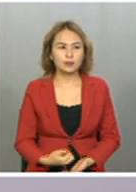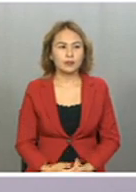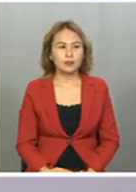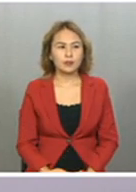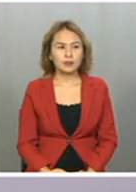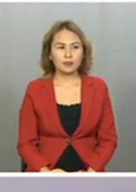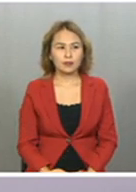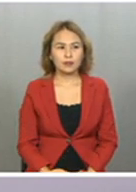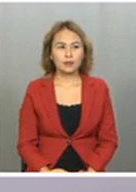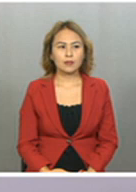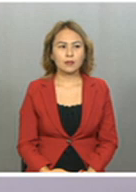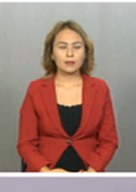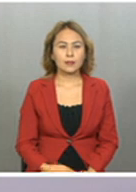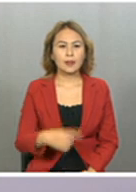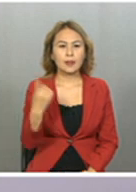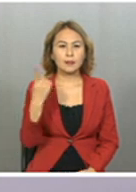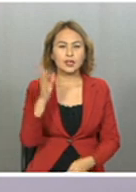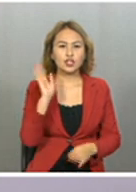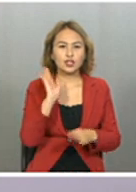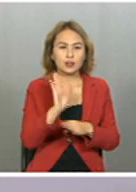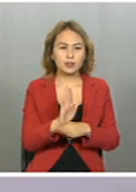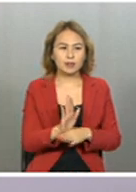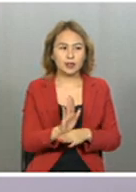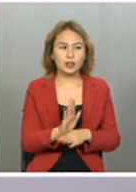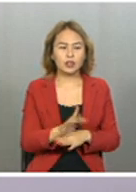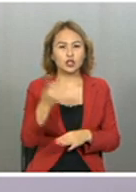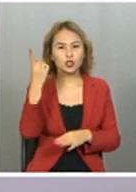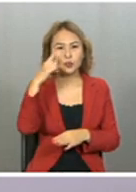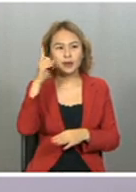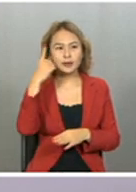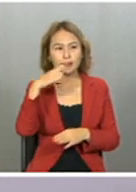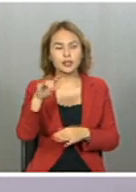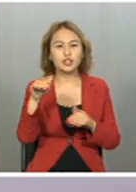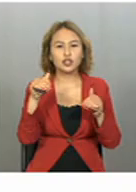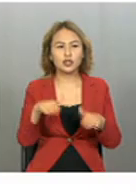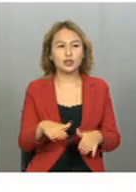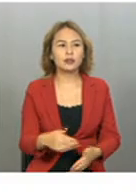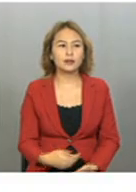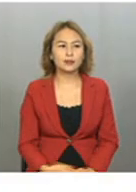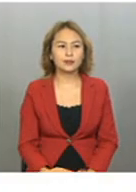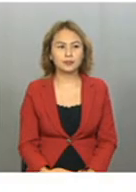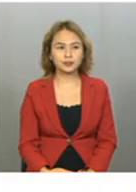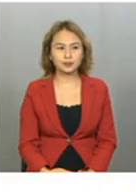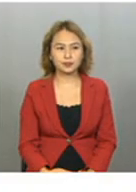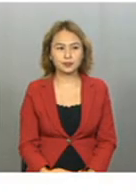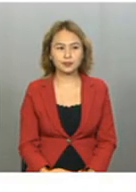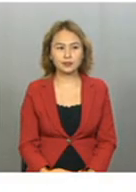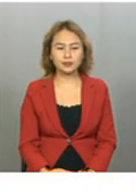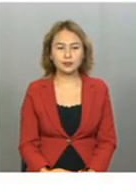алайық. Бірінші тапсырмада жұмбақтарды шешіңіз.